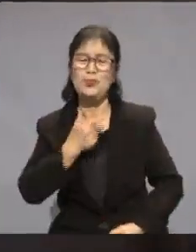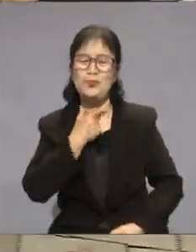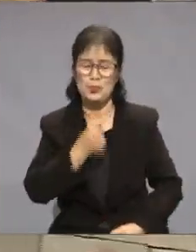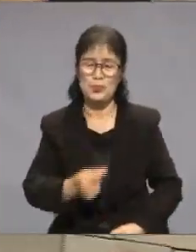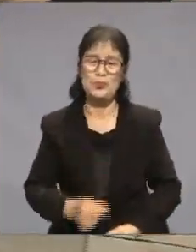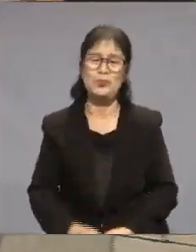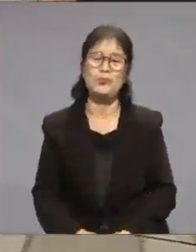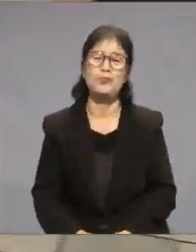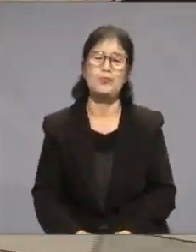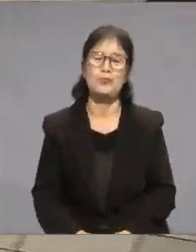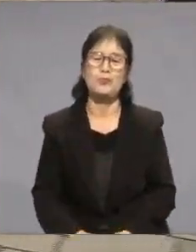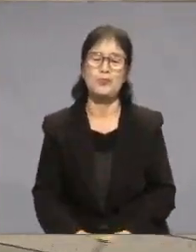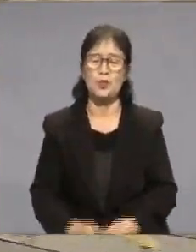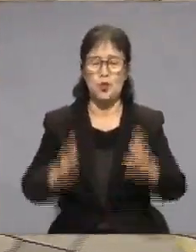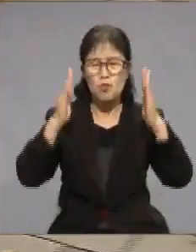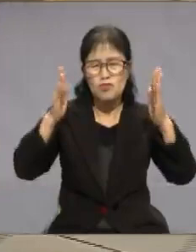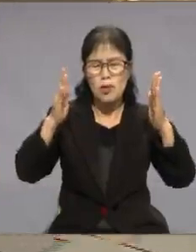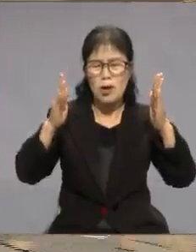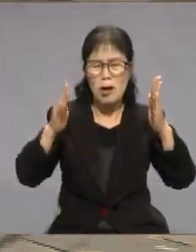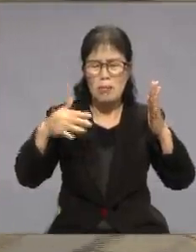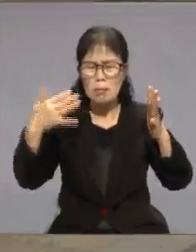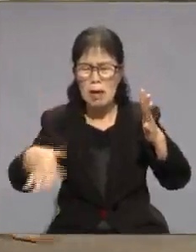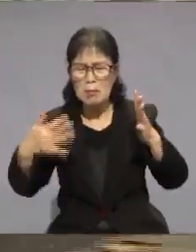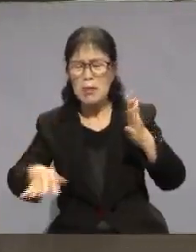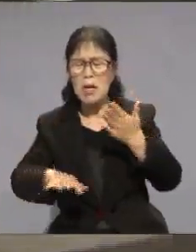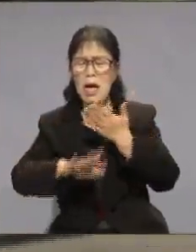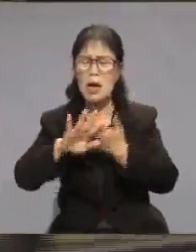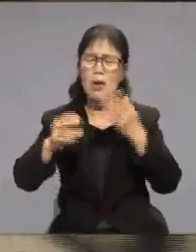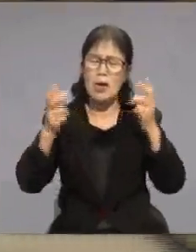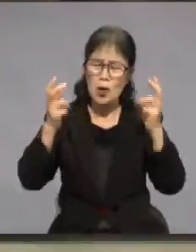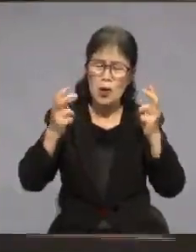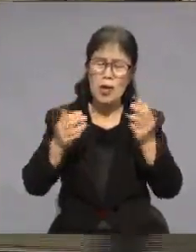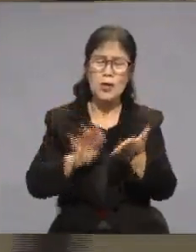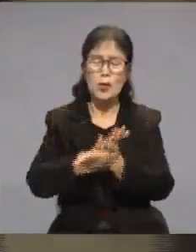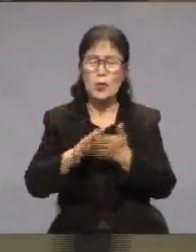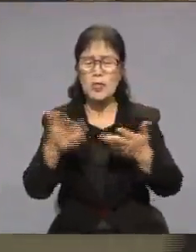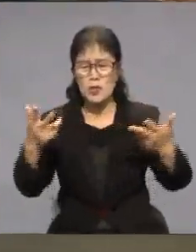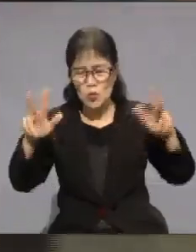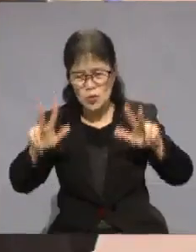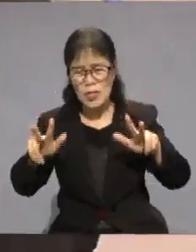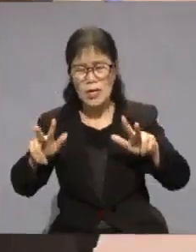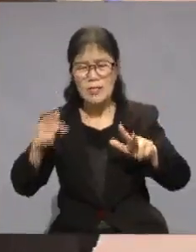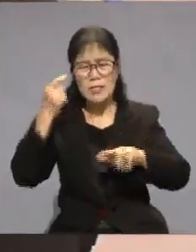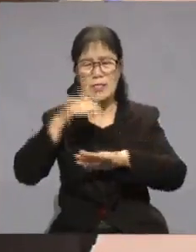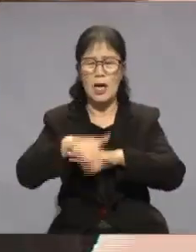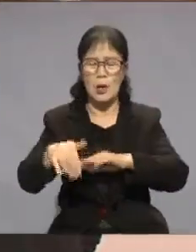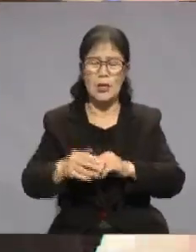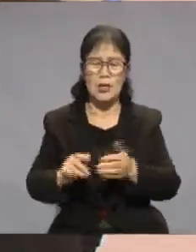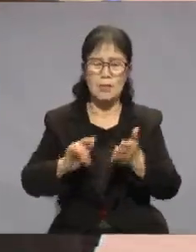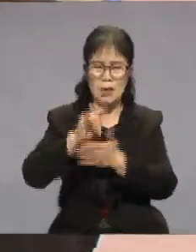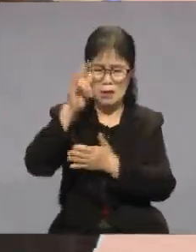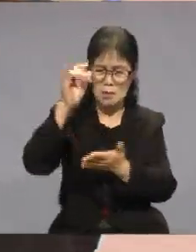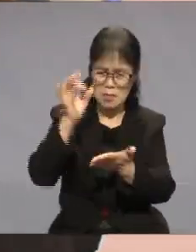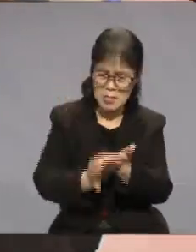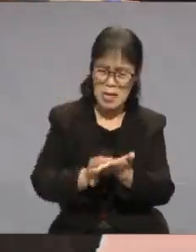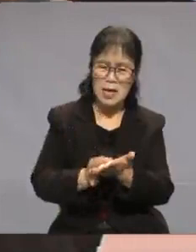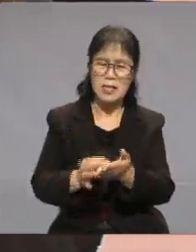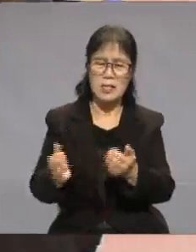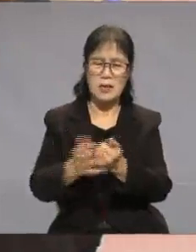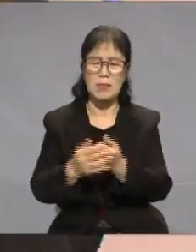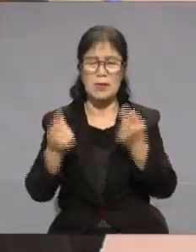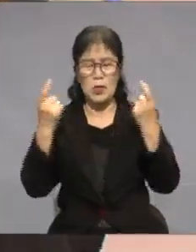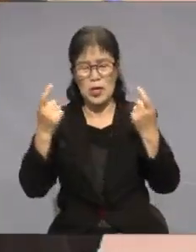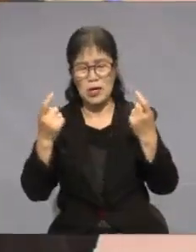싶고. 공부하느라 못 갔던 해외여행과 놀이동산도 계획했습니다. 비행기표도 싸다 들어가지고 여행도